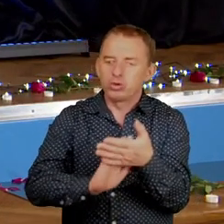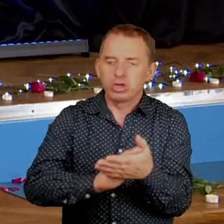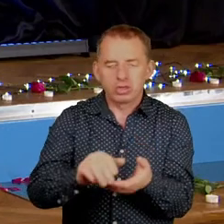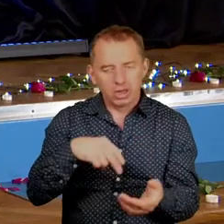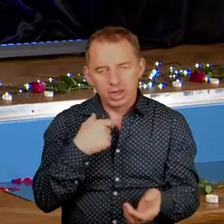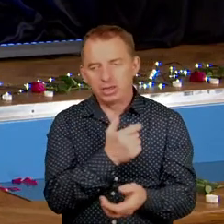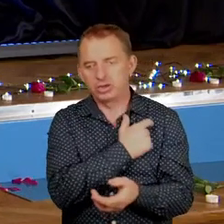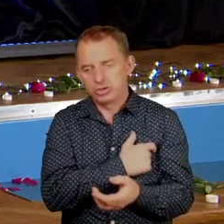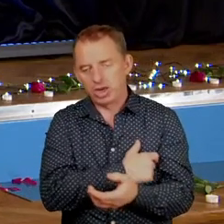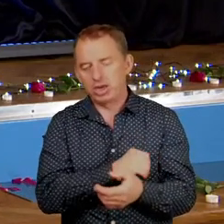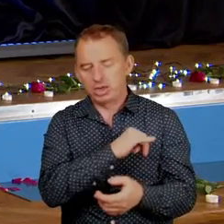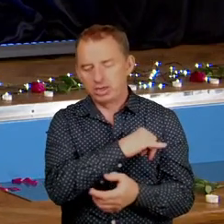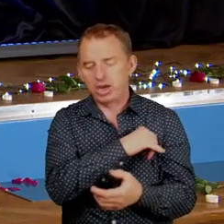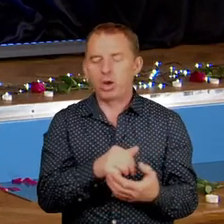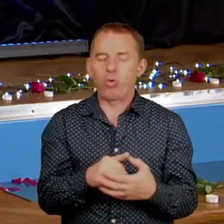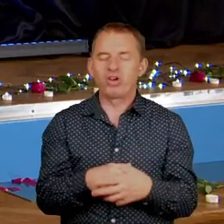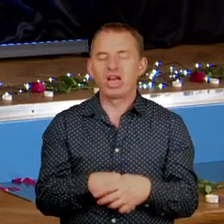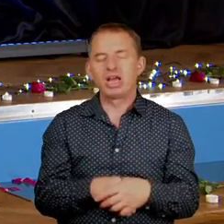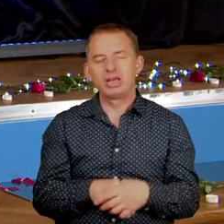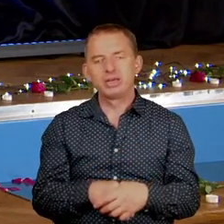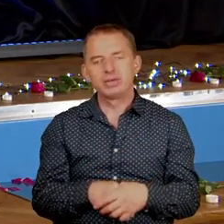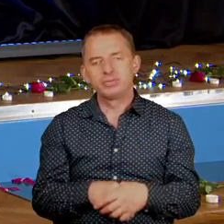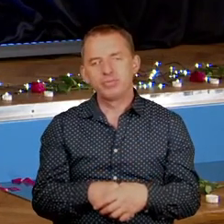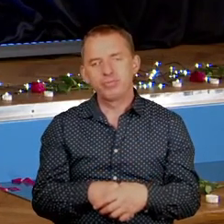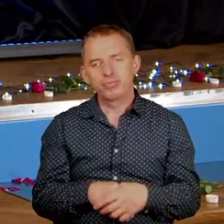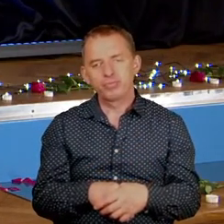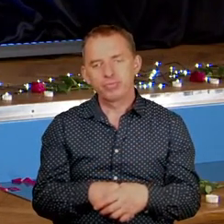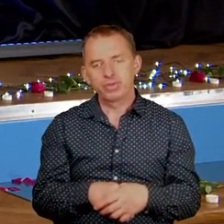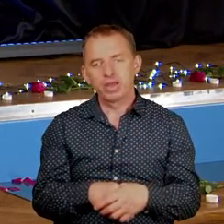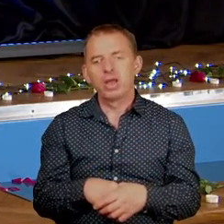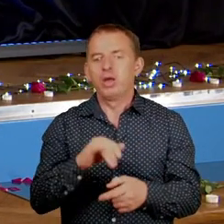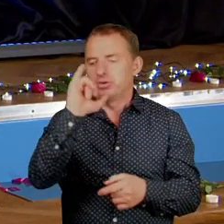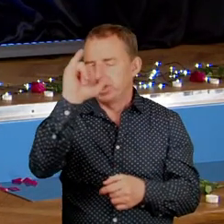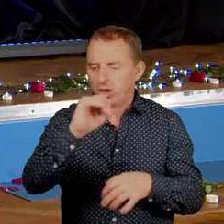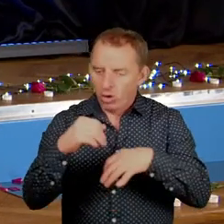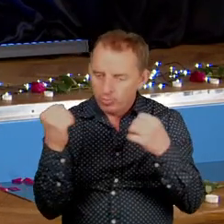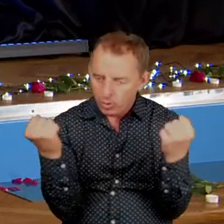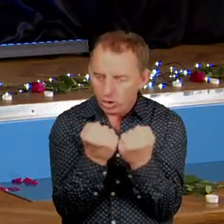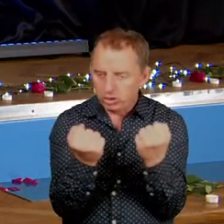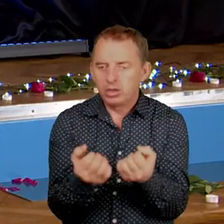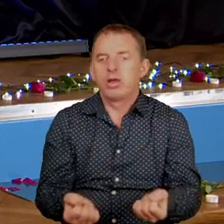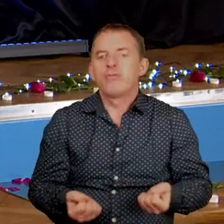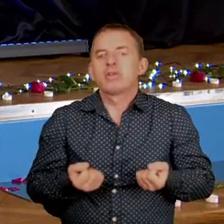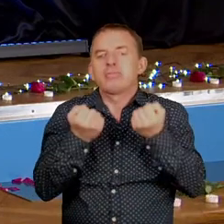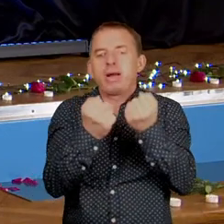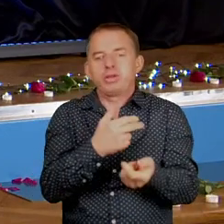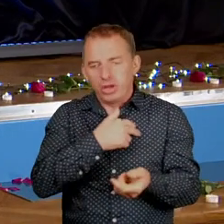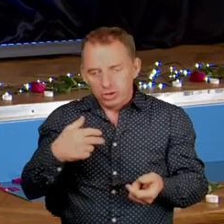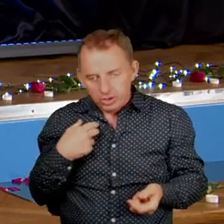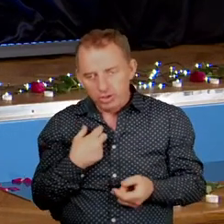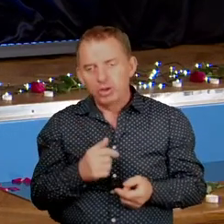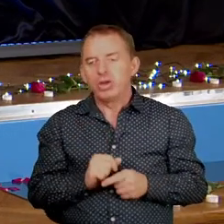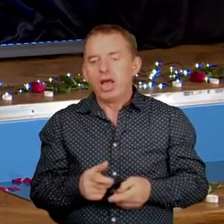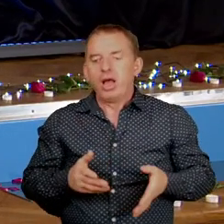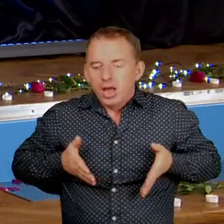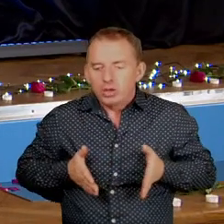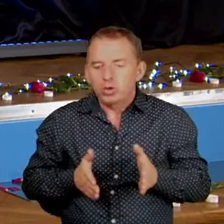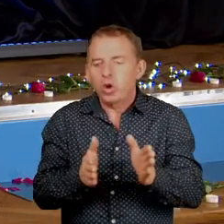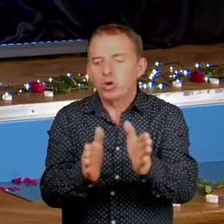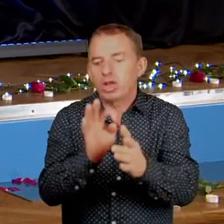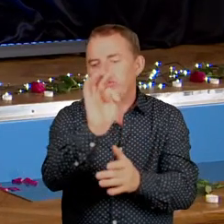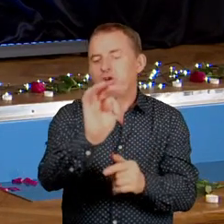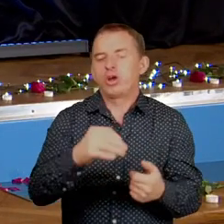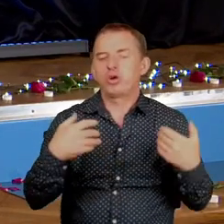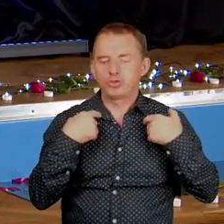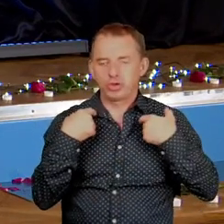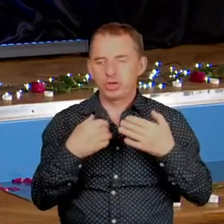His power strengthens us in the journey of life. Jego moc wzmacnia nas w naszej drodze życia. Jesus said, in my